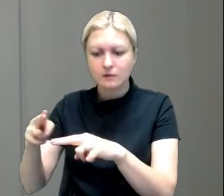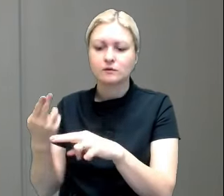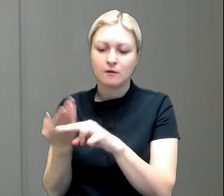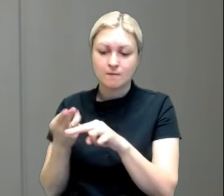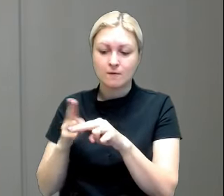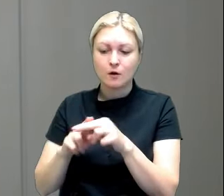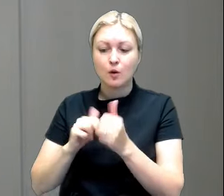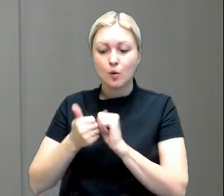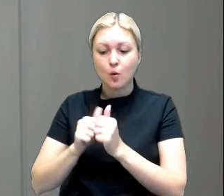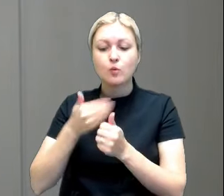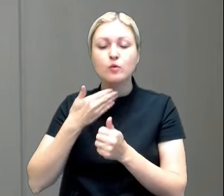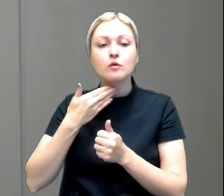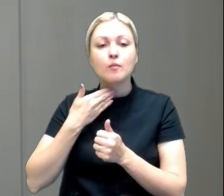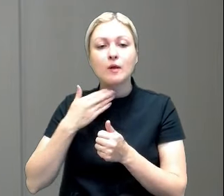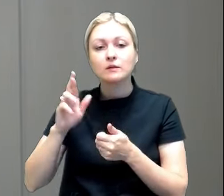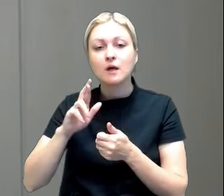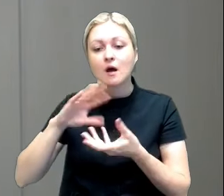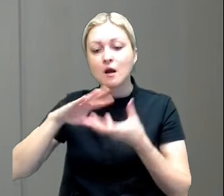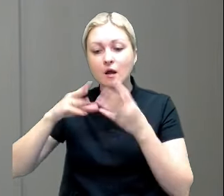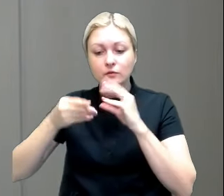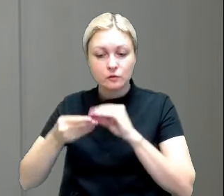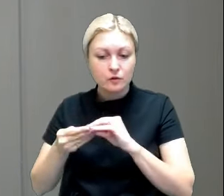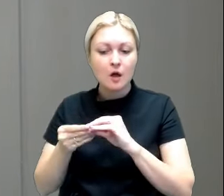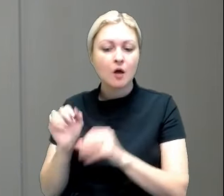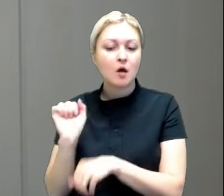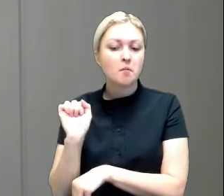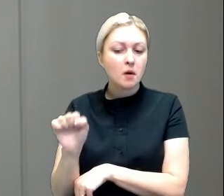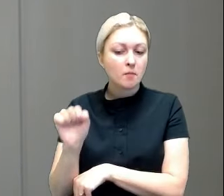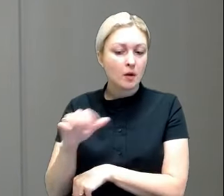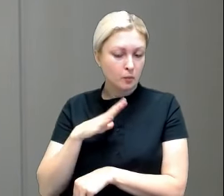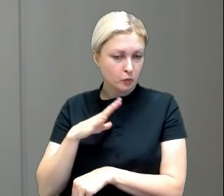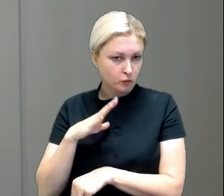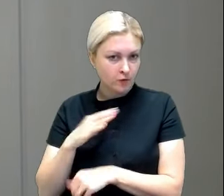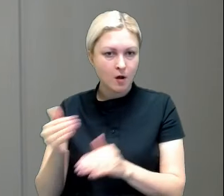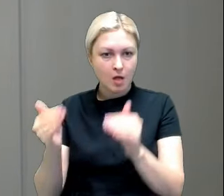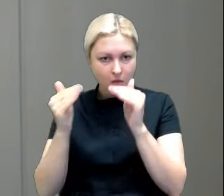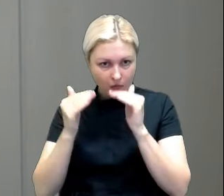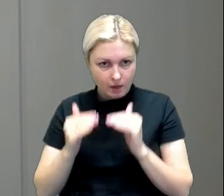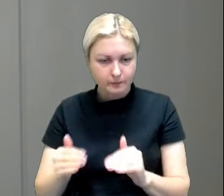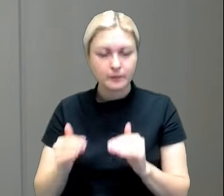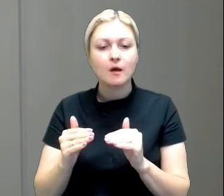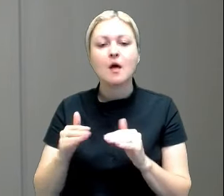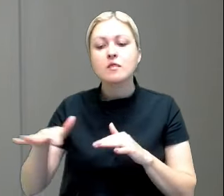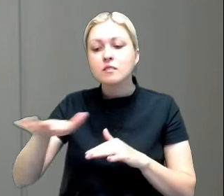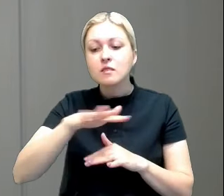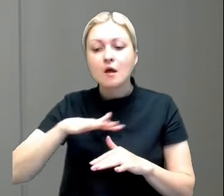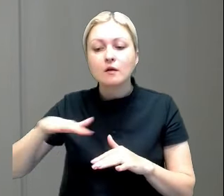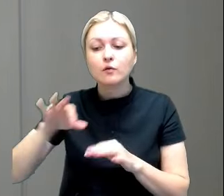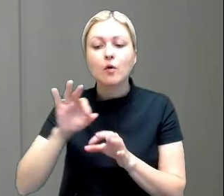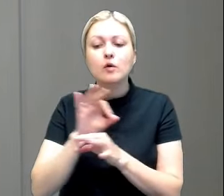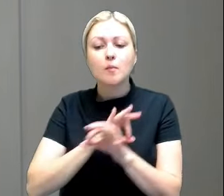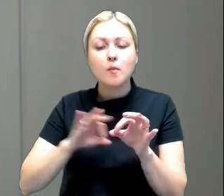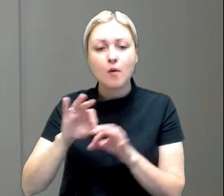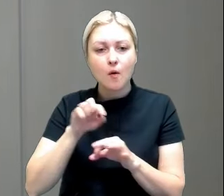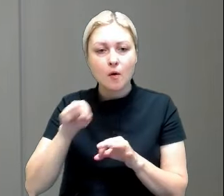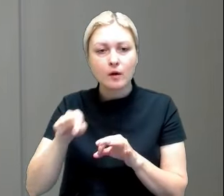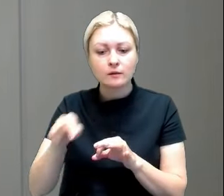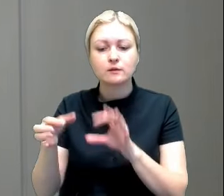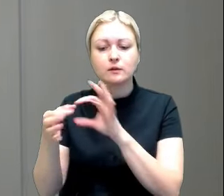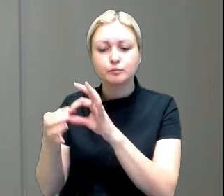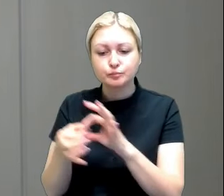rezultatus vystytojas ignoravo b teritorijai kuriai vystomas projektas yra priskirta klaipėdos tvirtovės